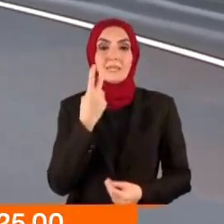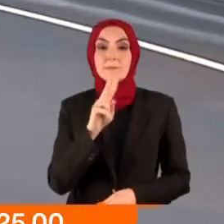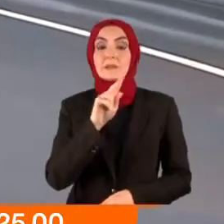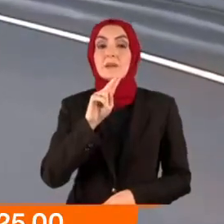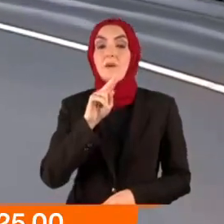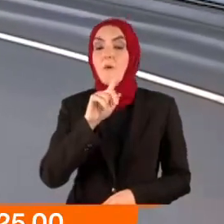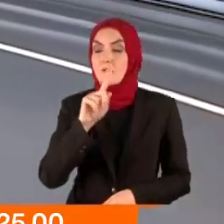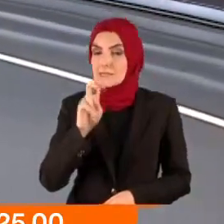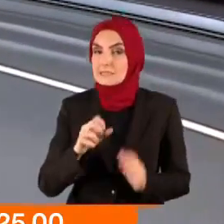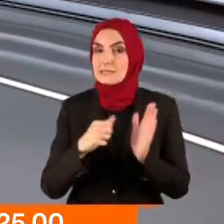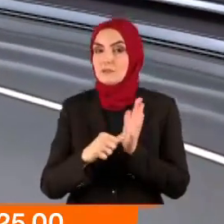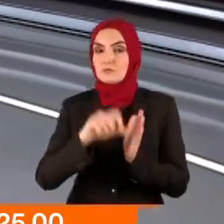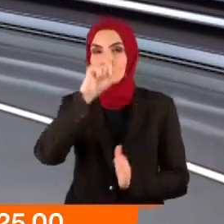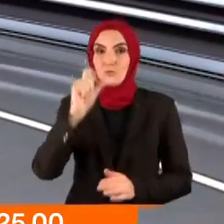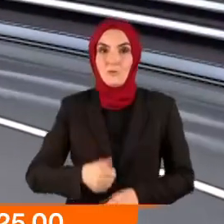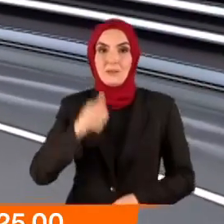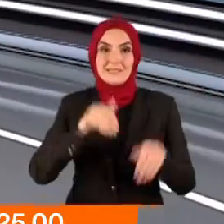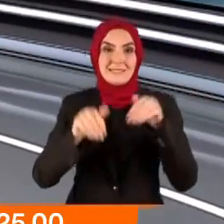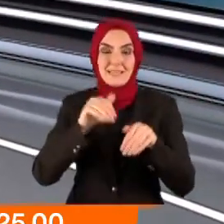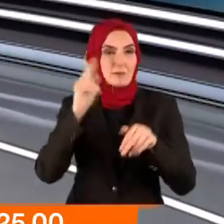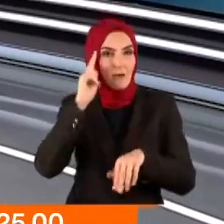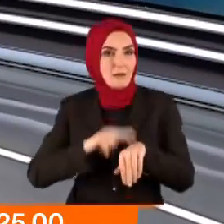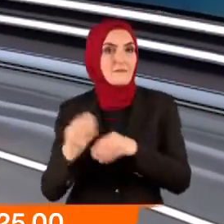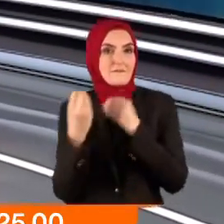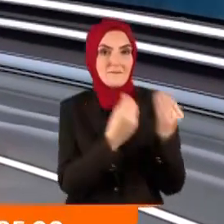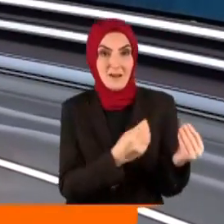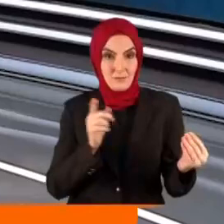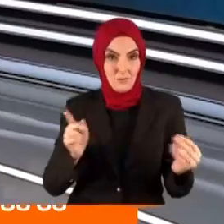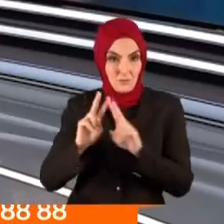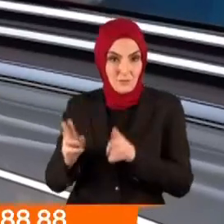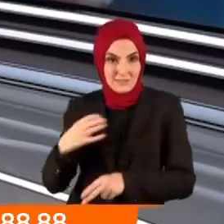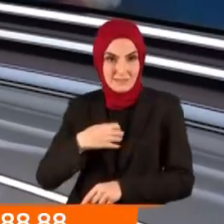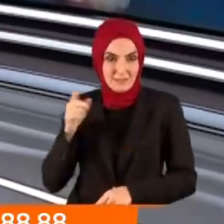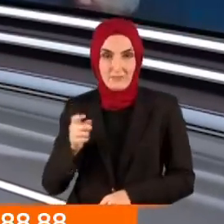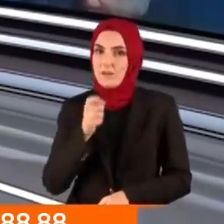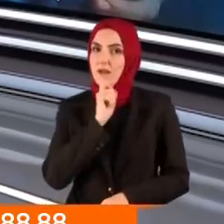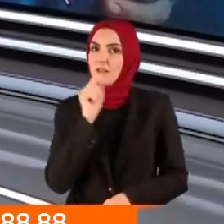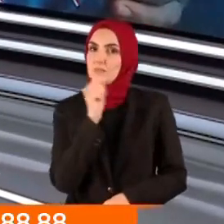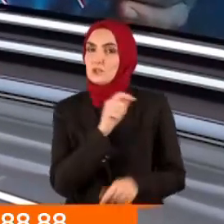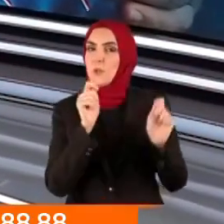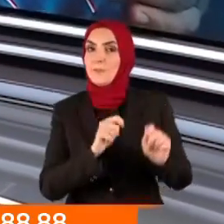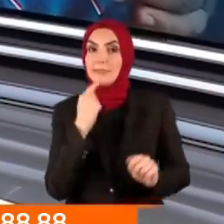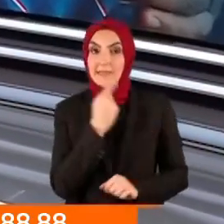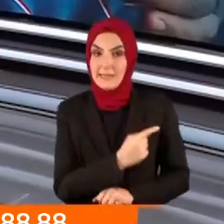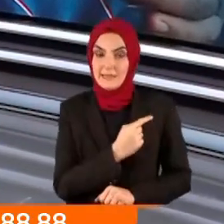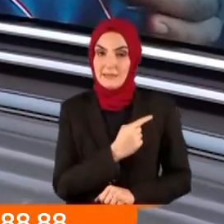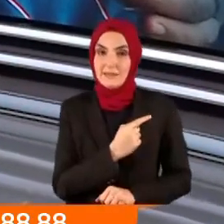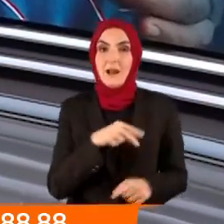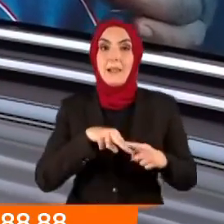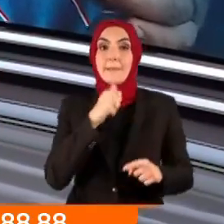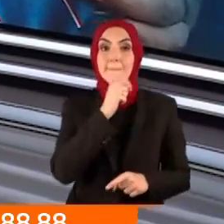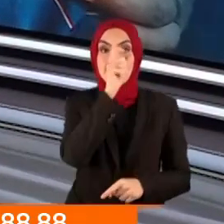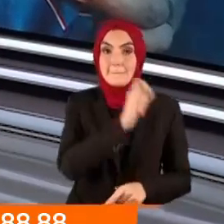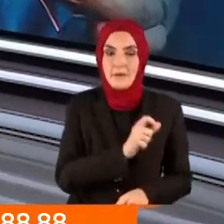hatırlatan o esnaf, Erdoğan'a yanlış yaptınız deyince Babacan'dan tarihi bir itiraf geldi. Ben Abdullah Gül